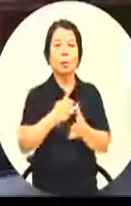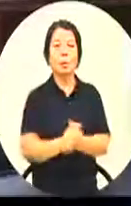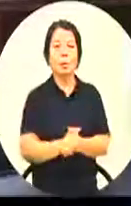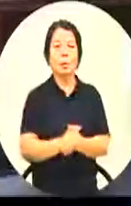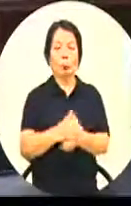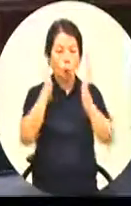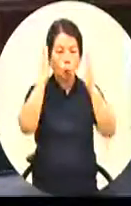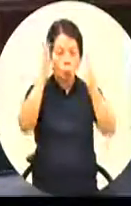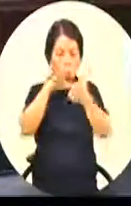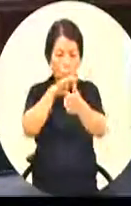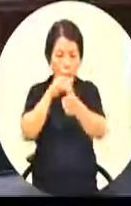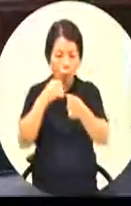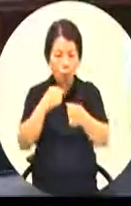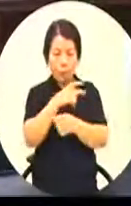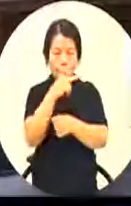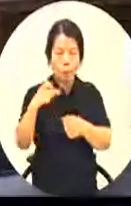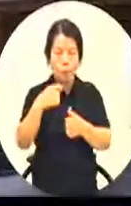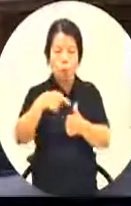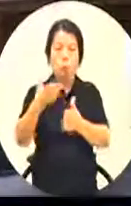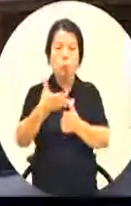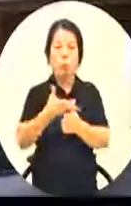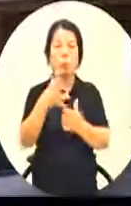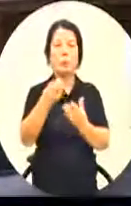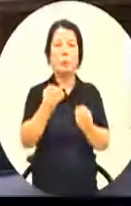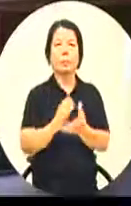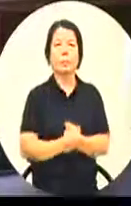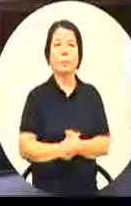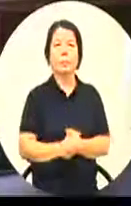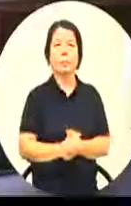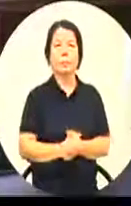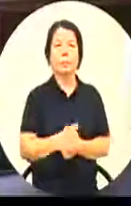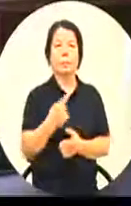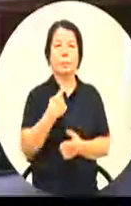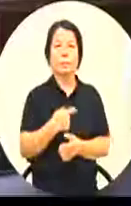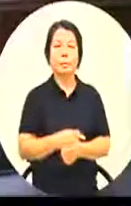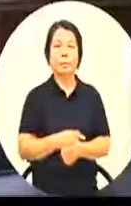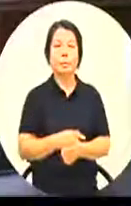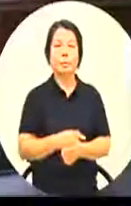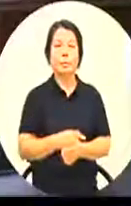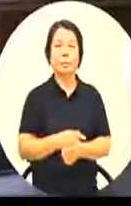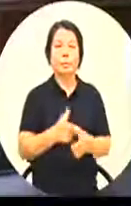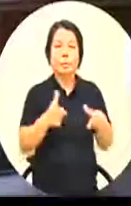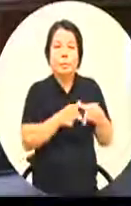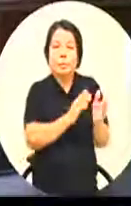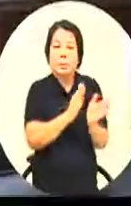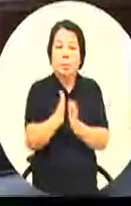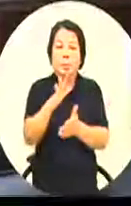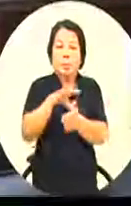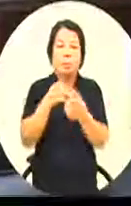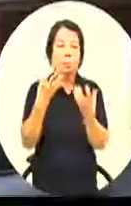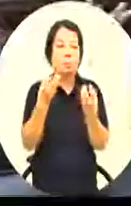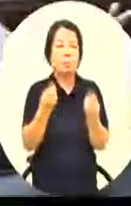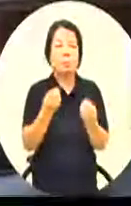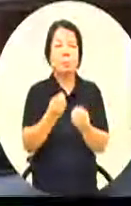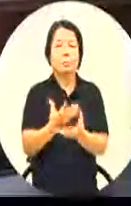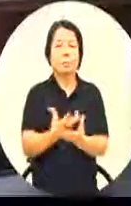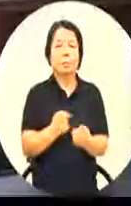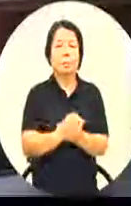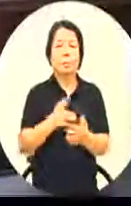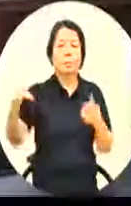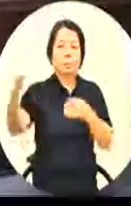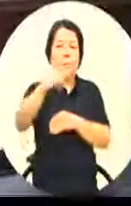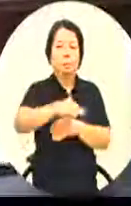规的教育，小孩子搞不好连教育心理学、儿童心理学都没有上过，叭叭叭就坐飞机来台